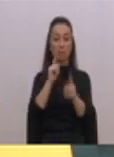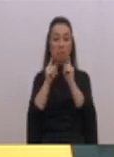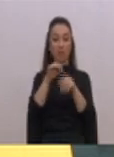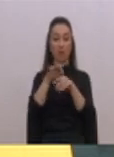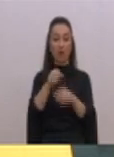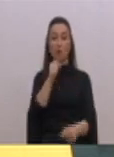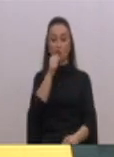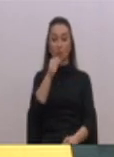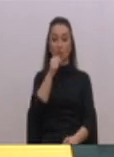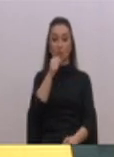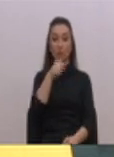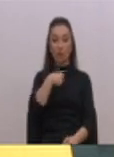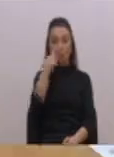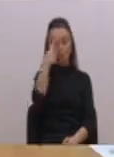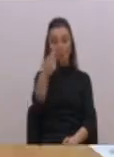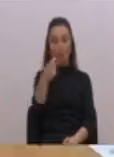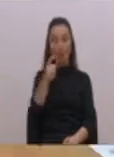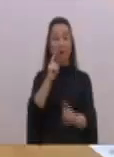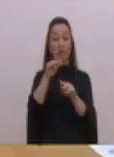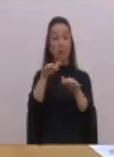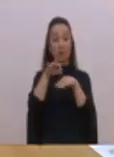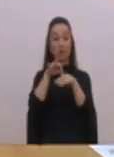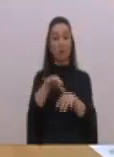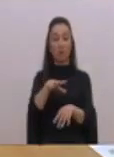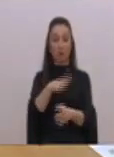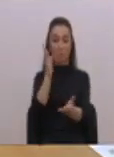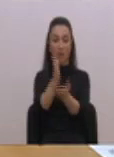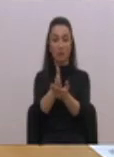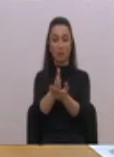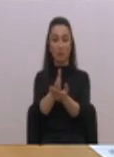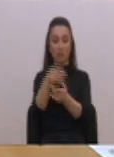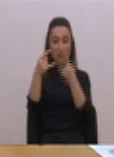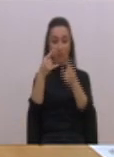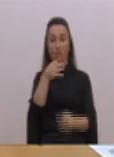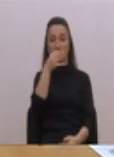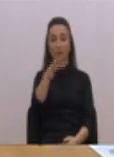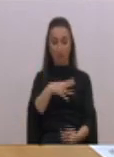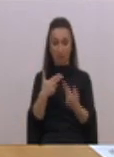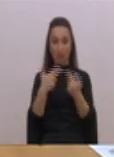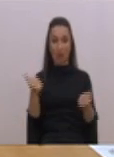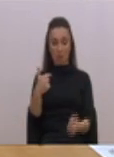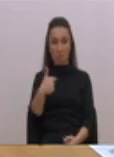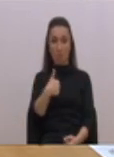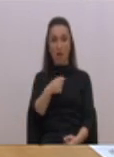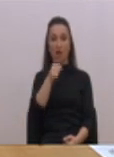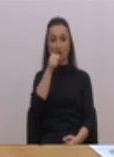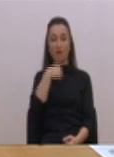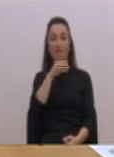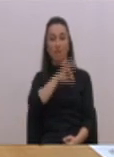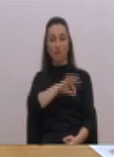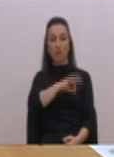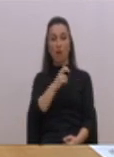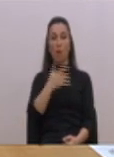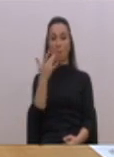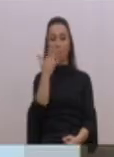da jurnalistebs mia shevakhseno. Briefingi chaatara da pirdapir tkva, pirdapir etanshi ro, diakho, me jurnalistebs viqenebdi